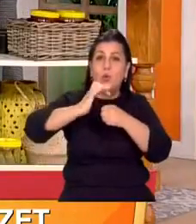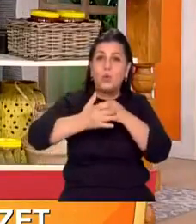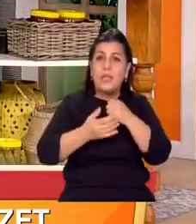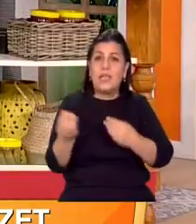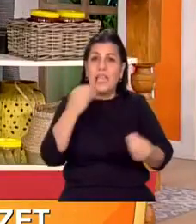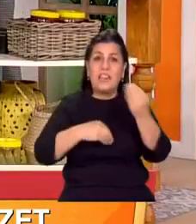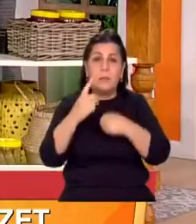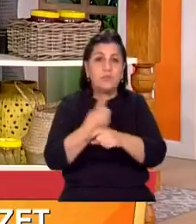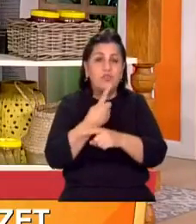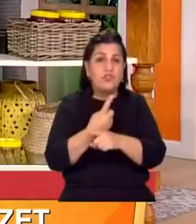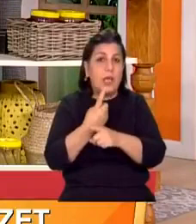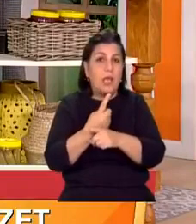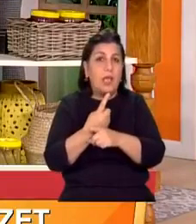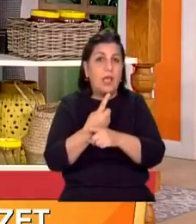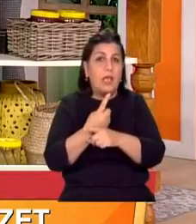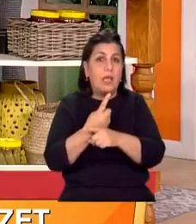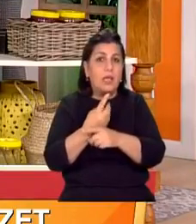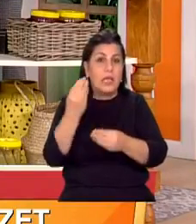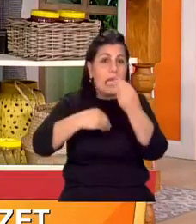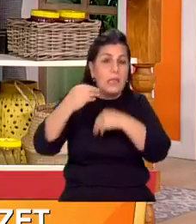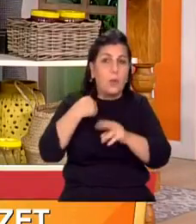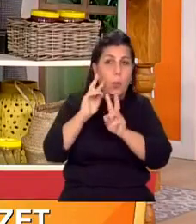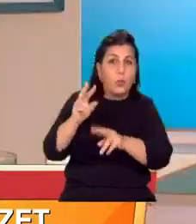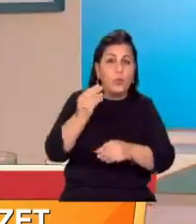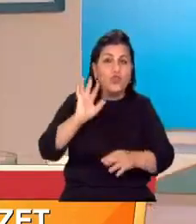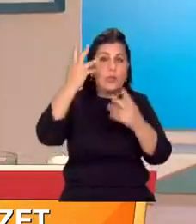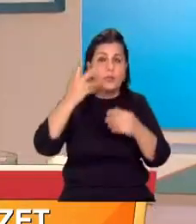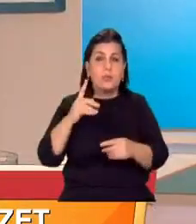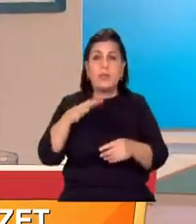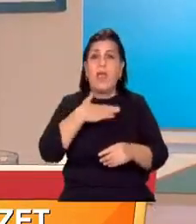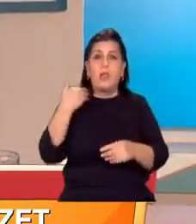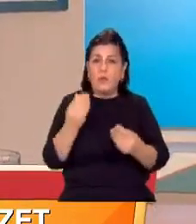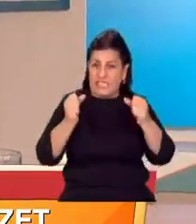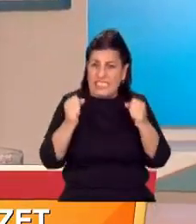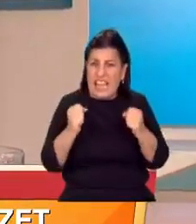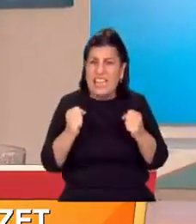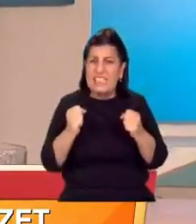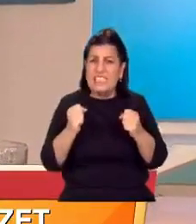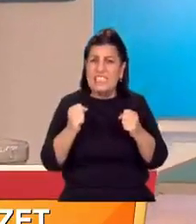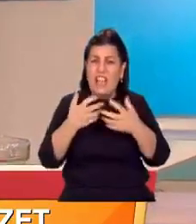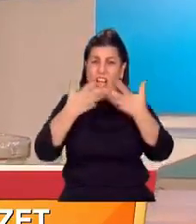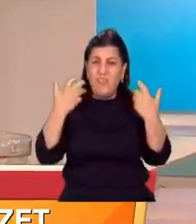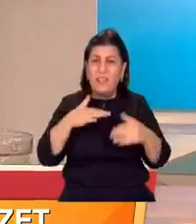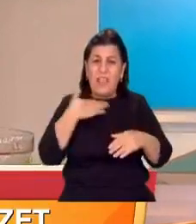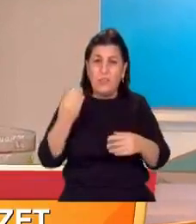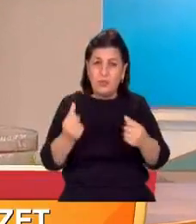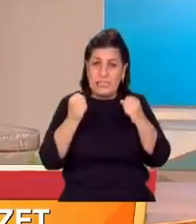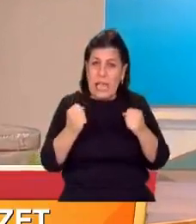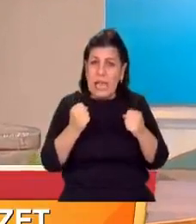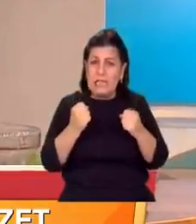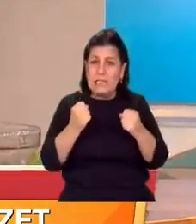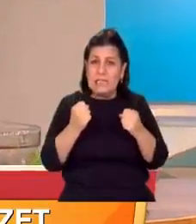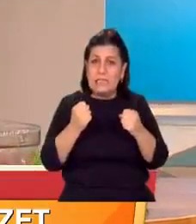şey beni çok şaşırttı mesela eti çok sert hayvanın eti çok fazlasıyla Sen Ama buna rağmen O kadar